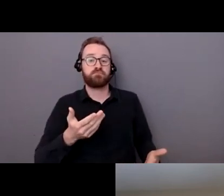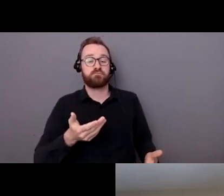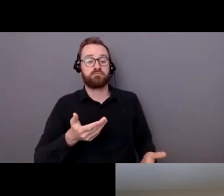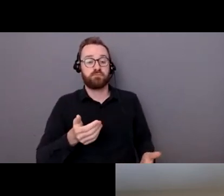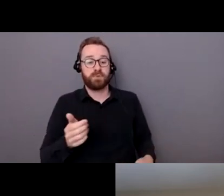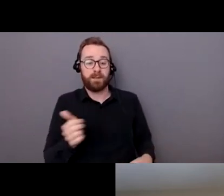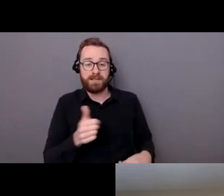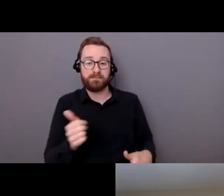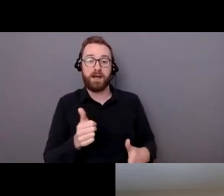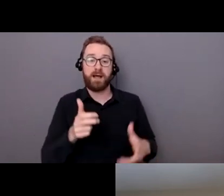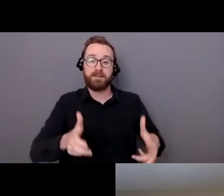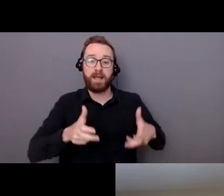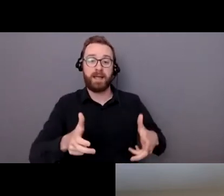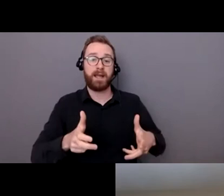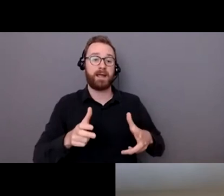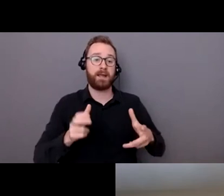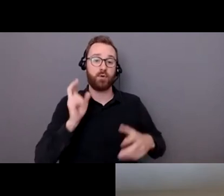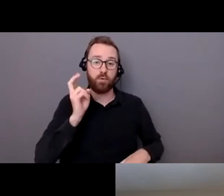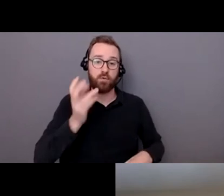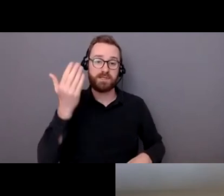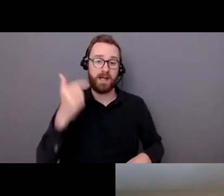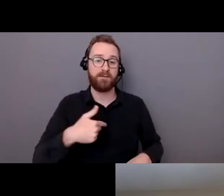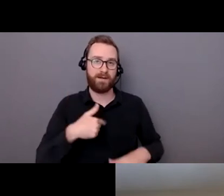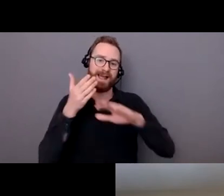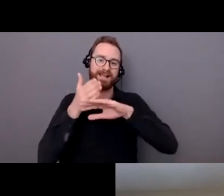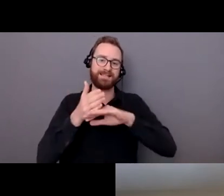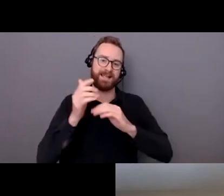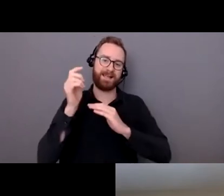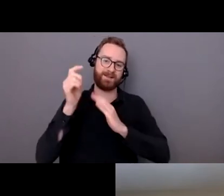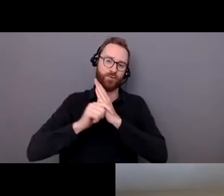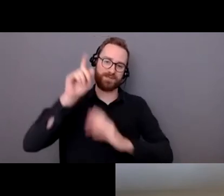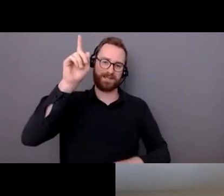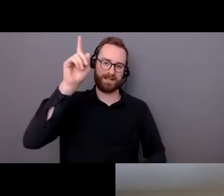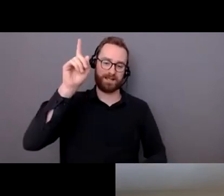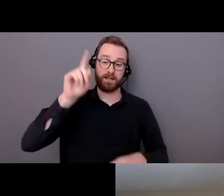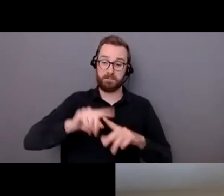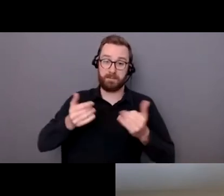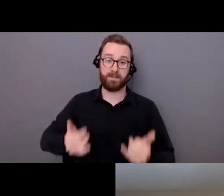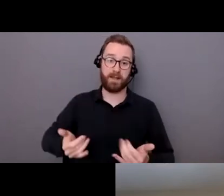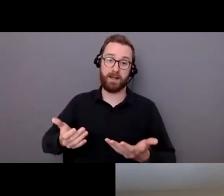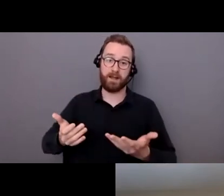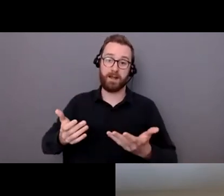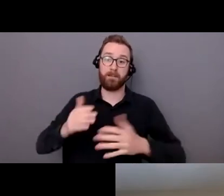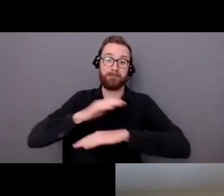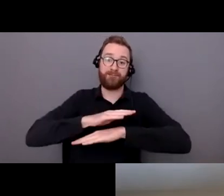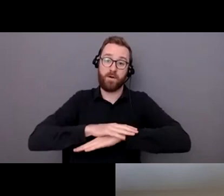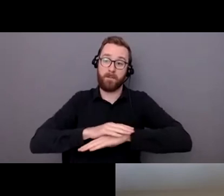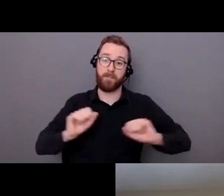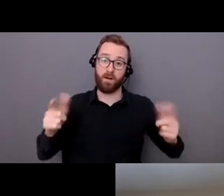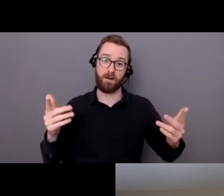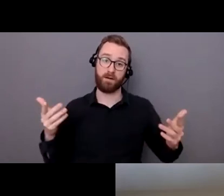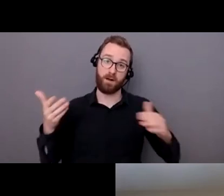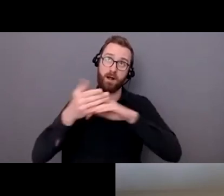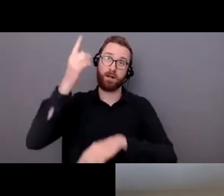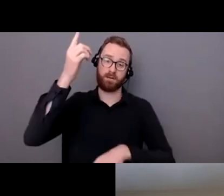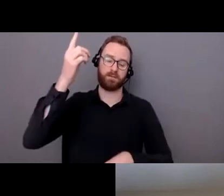ou en autobus. J'avais accès à mon dossier. Maintenant, ben, le dossier étant sur toutes les plateformes, pouvait être tout de